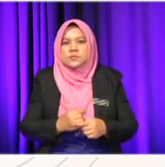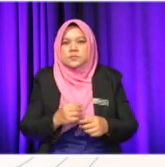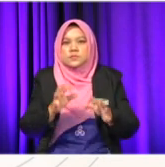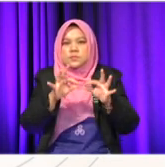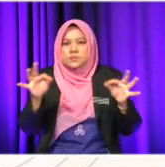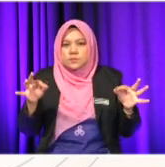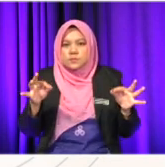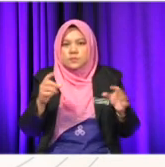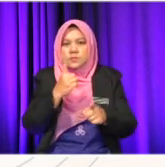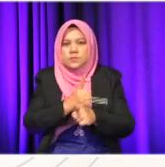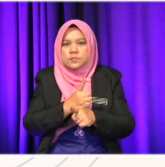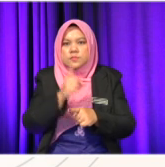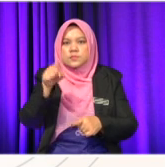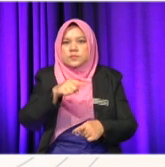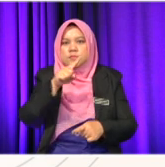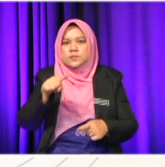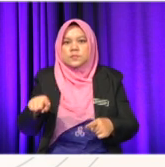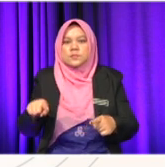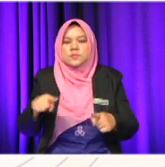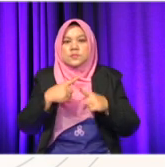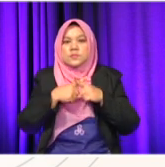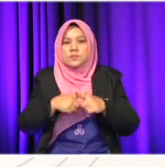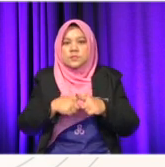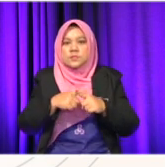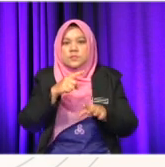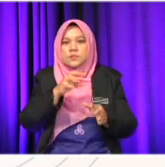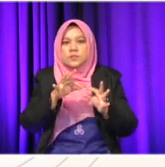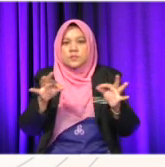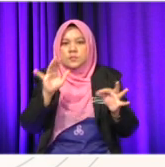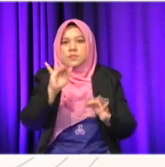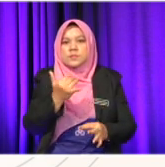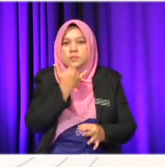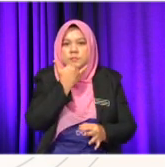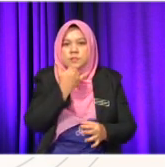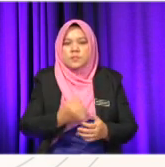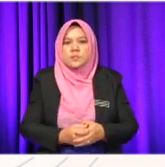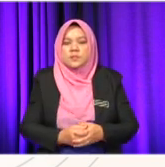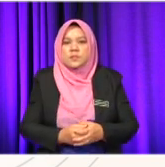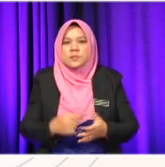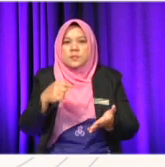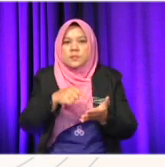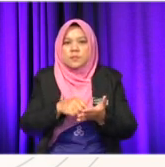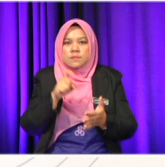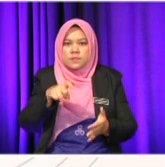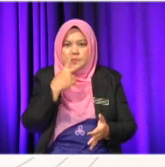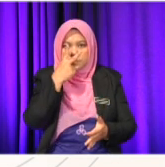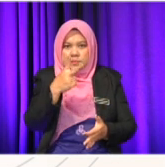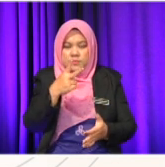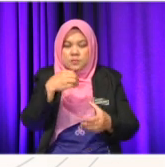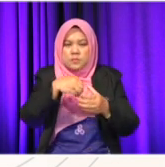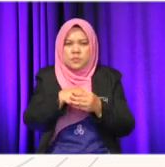dan pangkal pada pernyataannya salah pada ruang jawaban Oke murid-murid sekalian ini tengok dalam